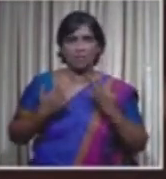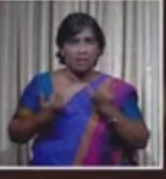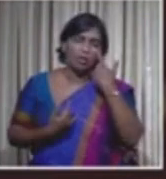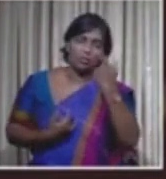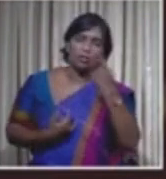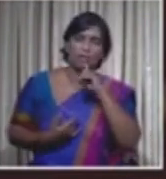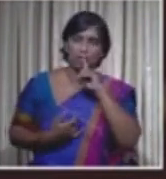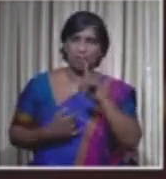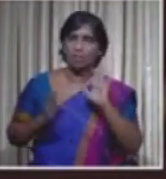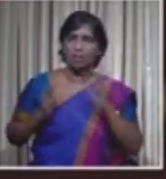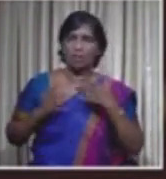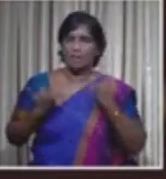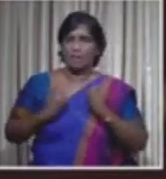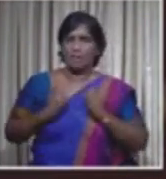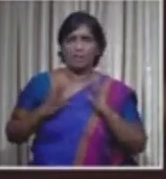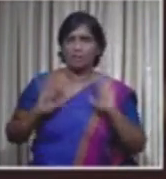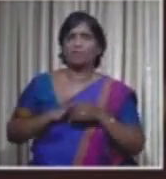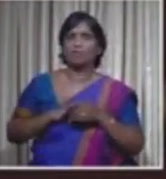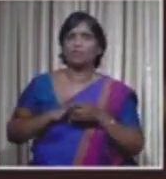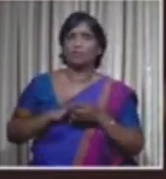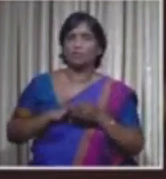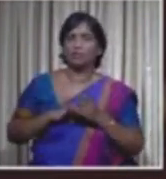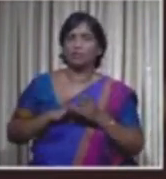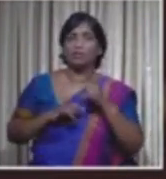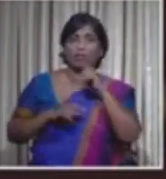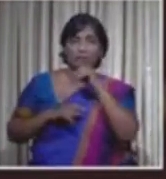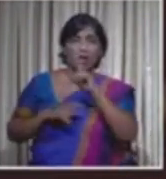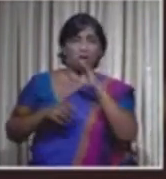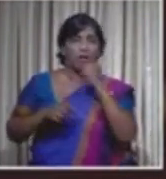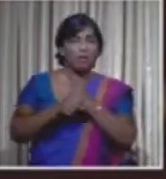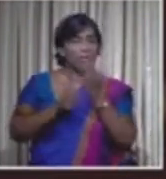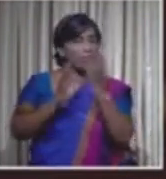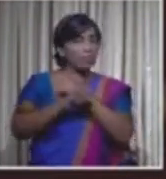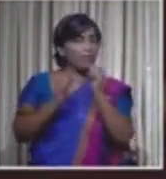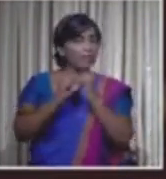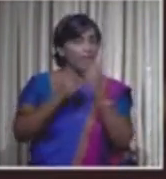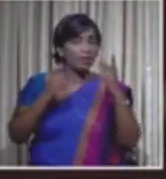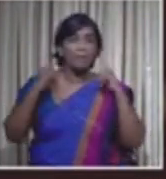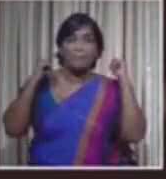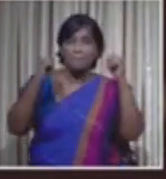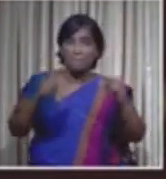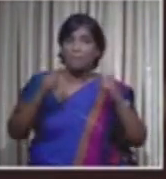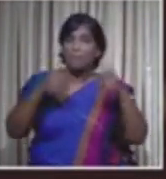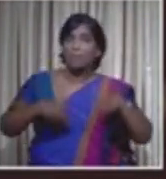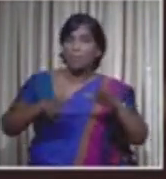සමාගන්න සූදානම්. අපි එහෙම වරදක් කළා නෑ. අපි කරලා තියෙන්නේ. තමුන්නාසගේ ආණ්ඩුවෙන් කරන්න බැරි වෙච්ච පාලන් ටිකයි පාරවල් ටිකයි අපි හදන එක විතරයි කරන්නේ.